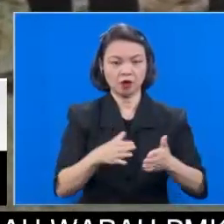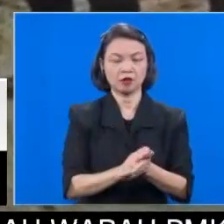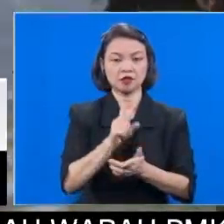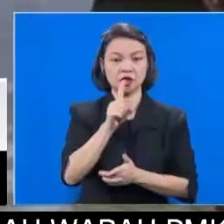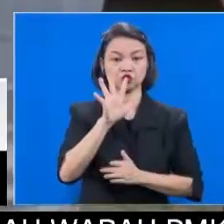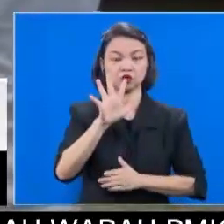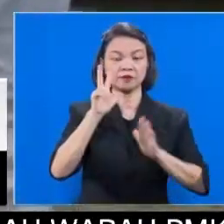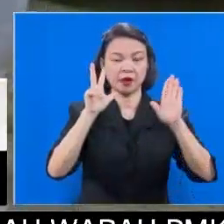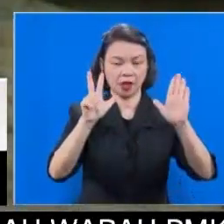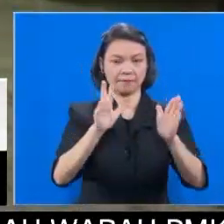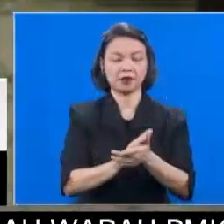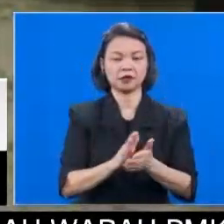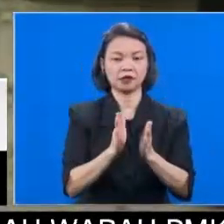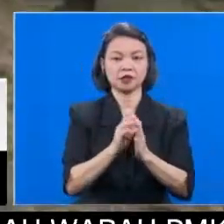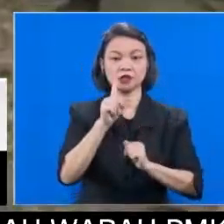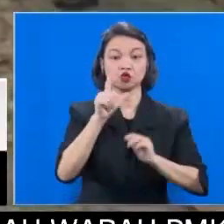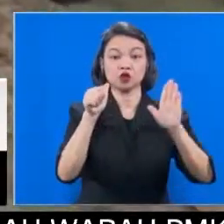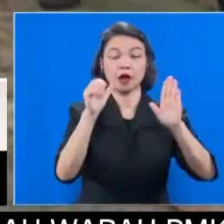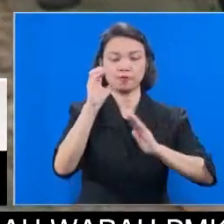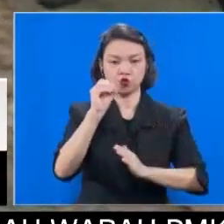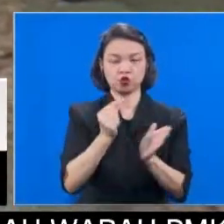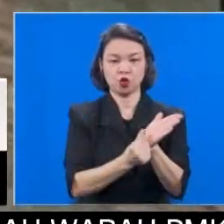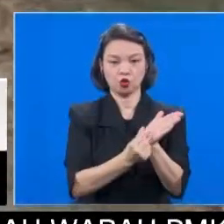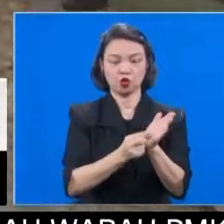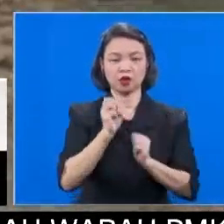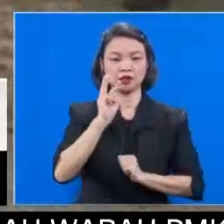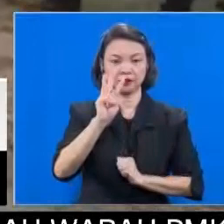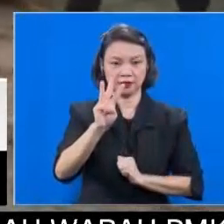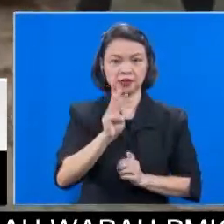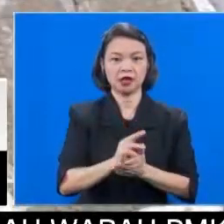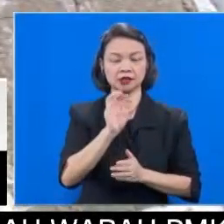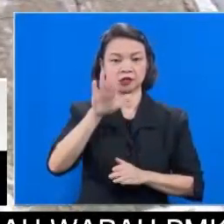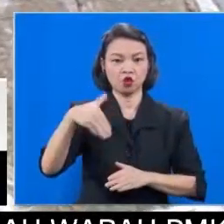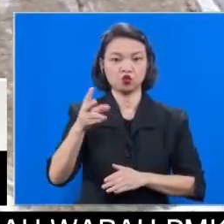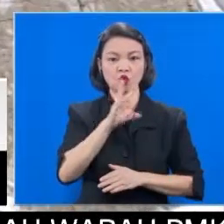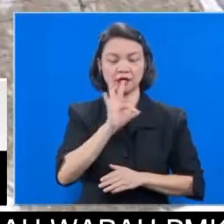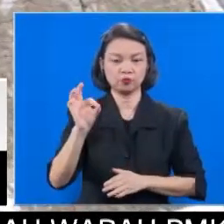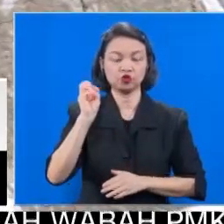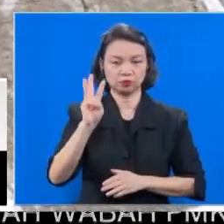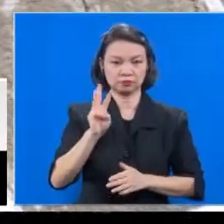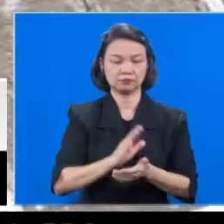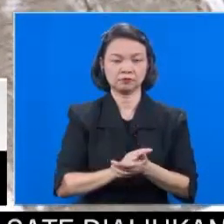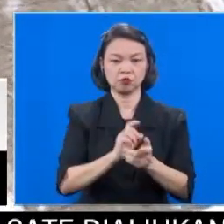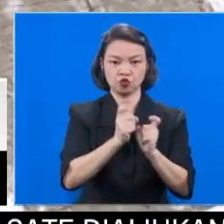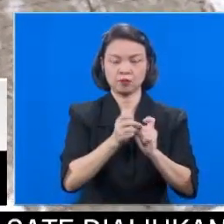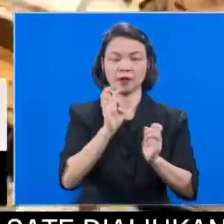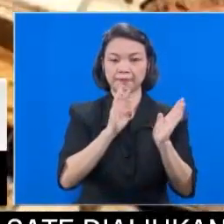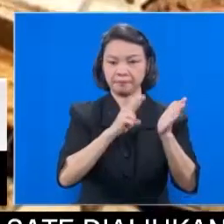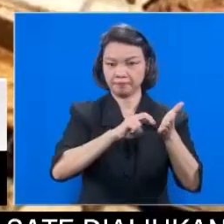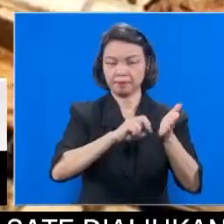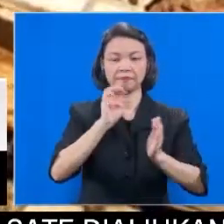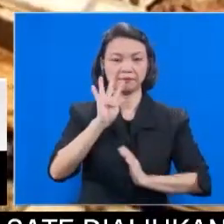158 junto pasal 160 undang-undang nomor 3 tahun 2020 tentang perubahan undang-undang nomor 4 tahun